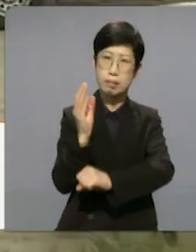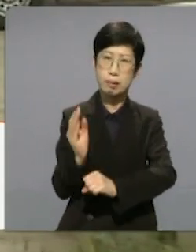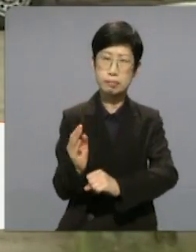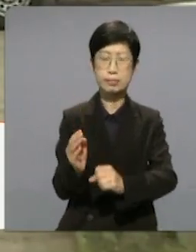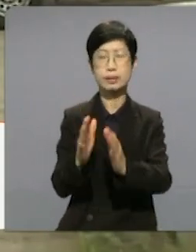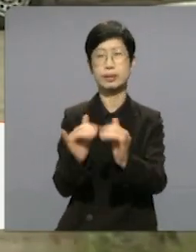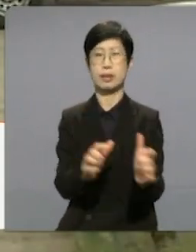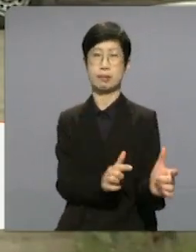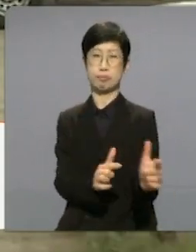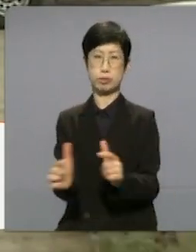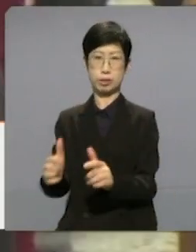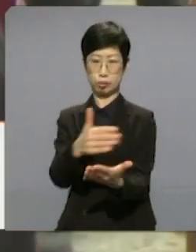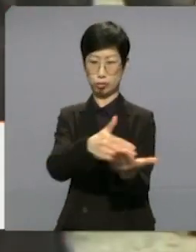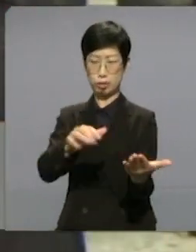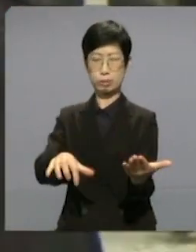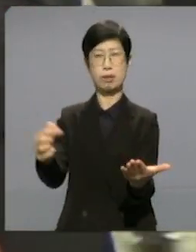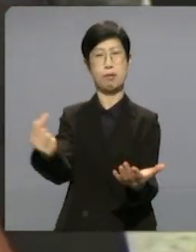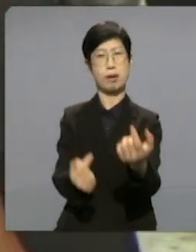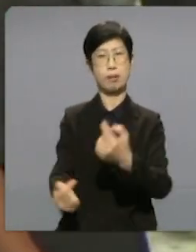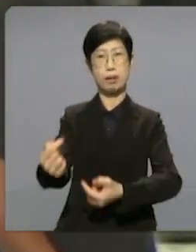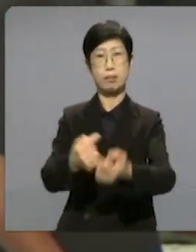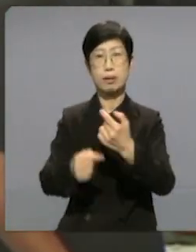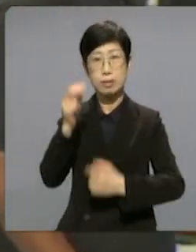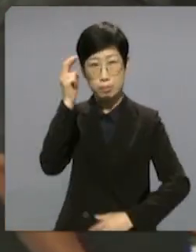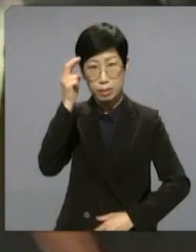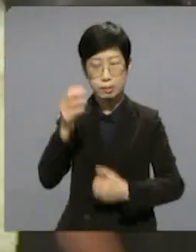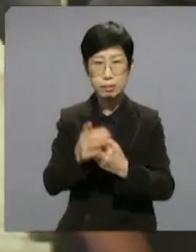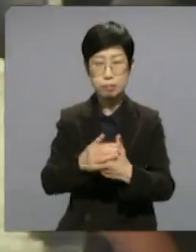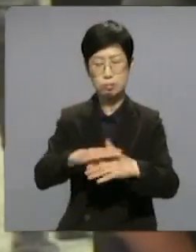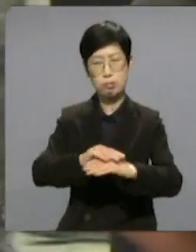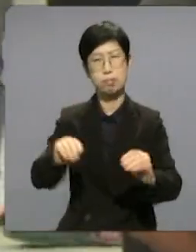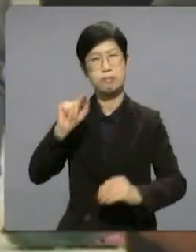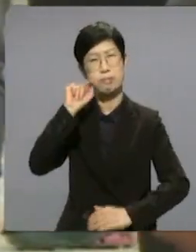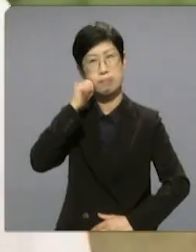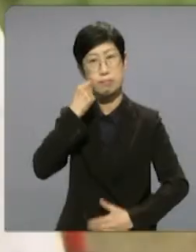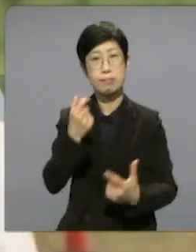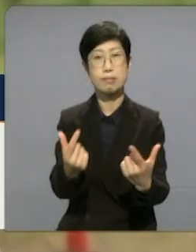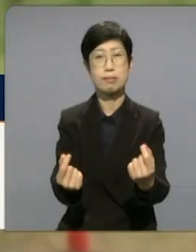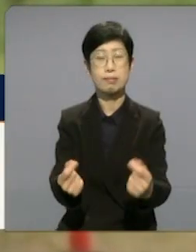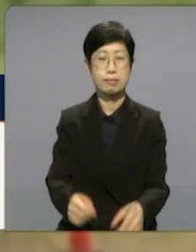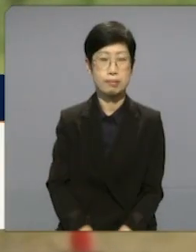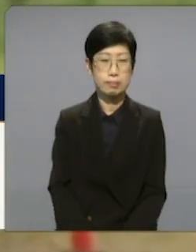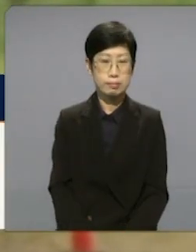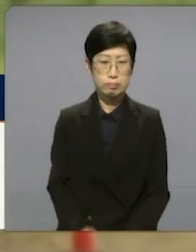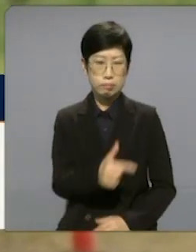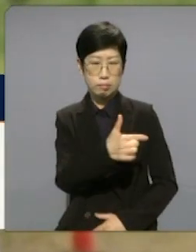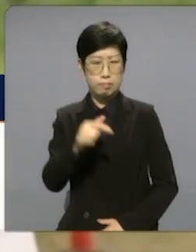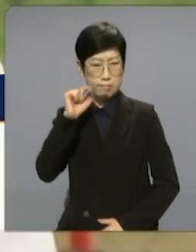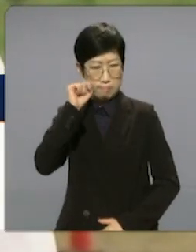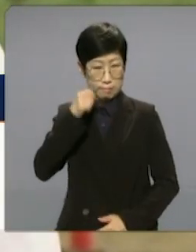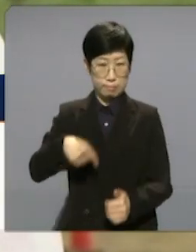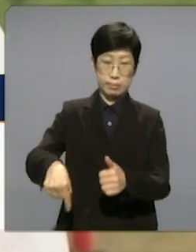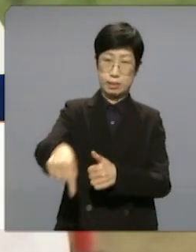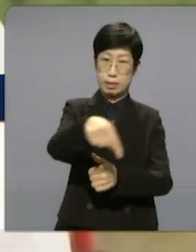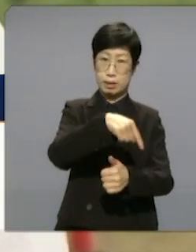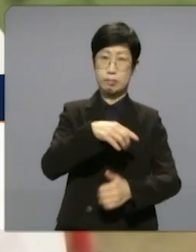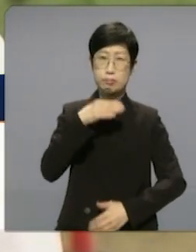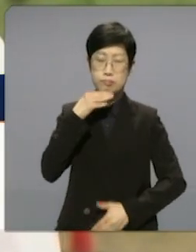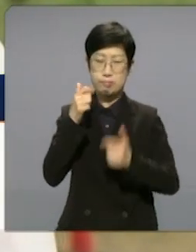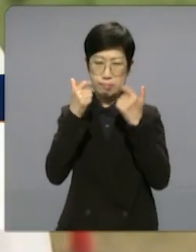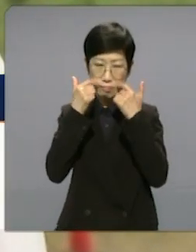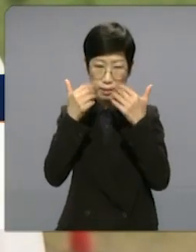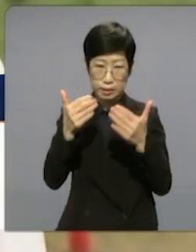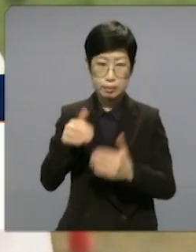국경 문을 두드릴 것으로 예상되는데 사실상 처리가 어려워 보입니다. I think that there is no question that this is going